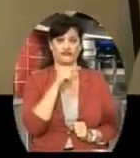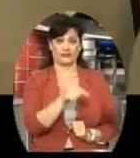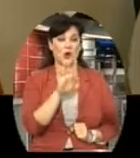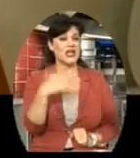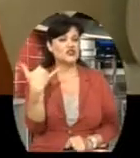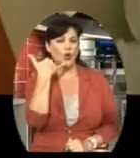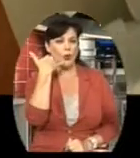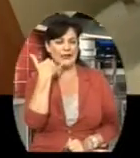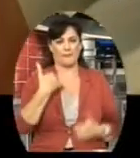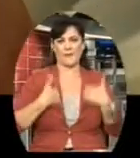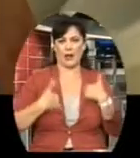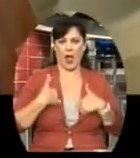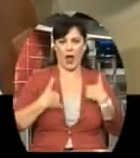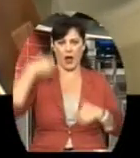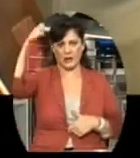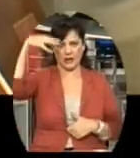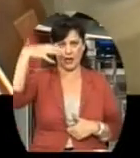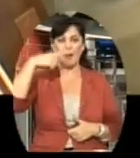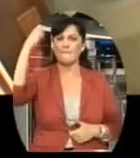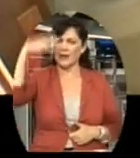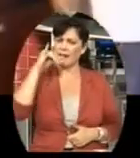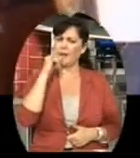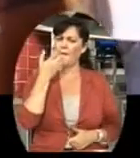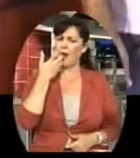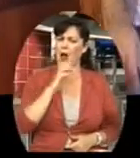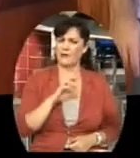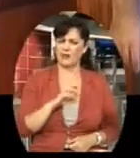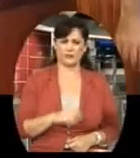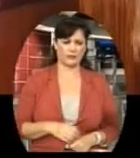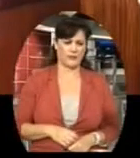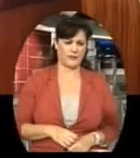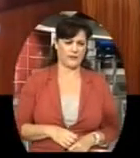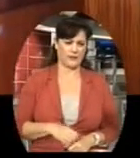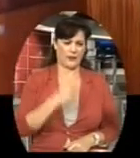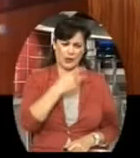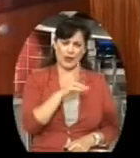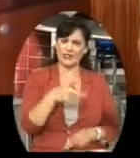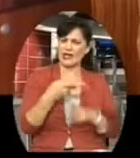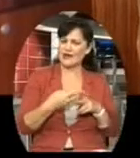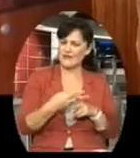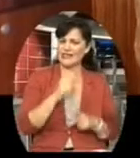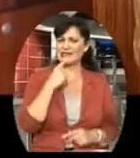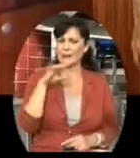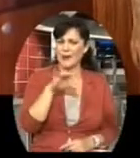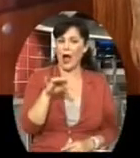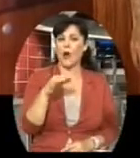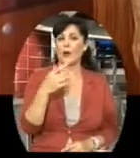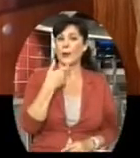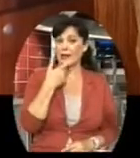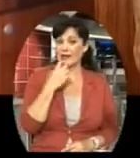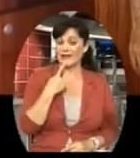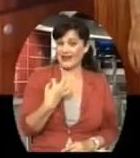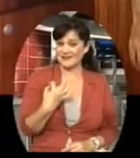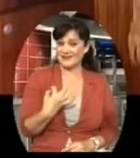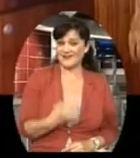שירותים ומקלחת, המקלחת כמובן עם מים חמים. פה יש לנו פה נראה סוכר, יפה, עוביות טובות.